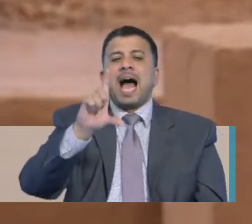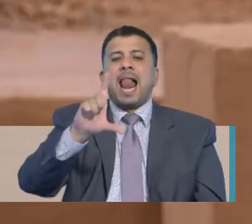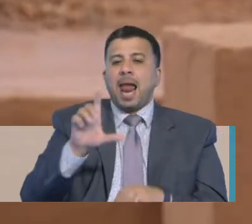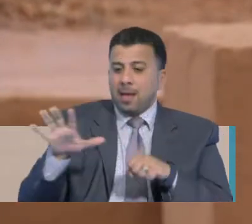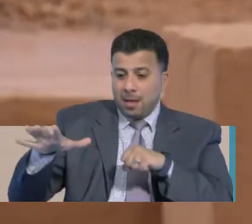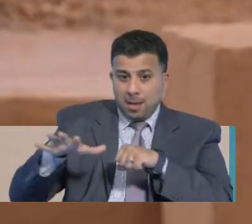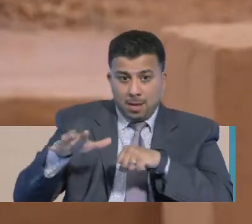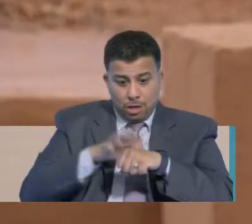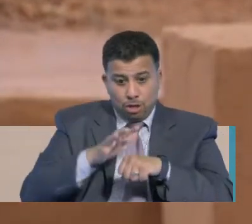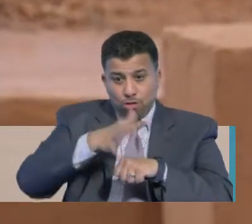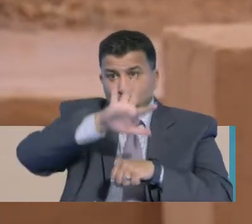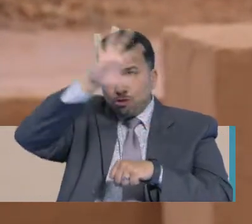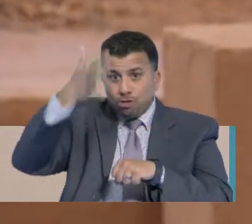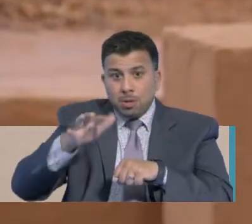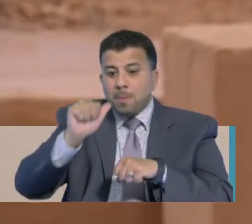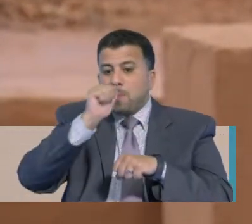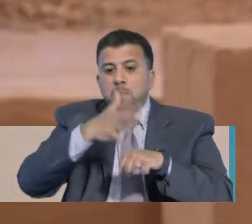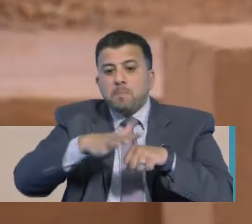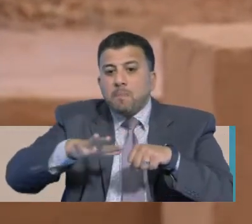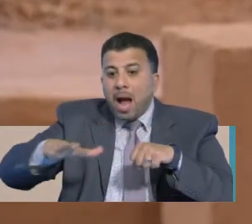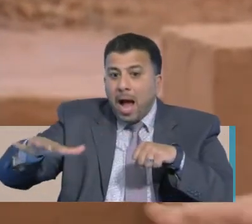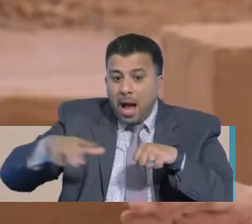كان من هذه الجبال إلى البحر سهل.